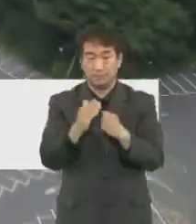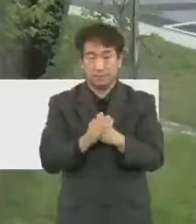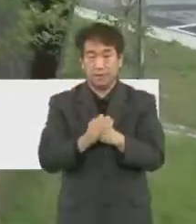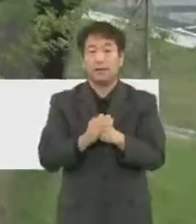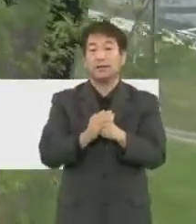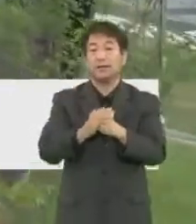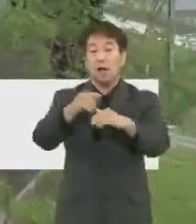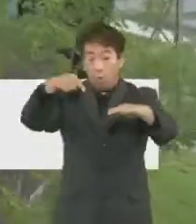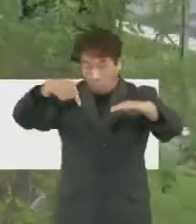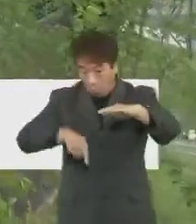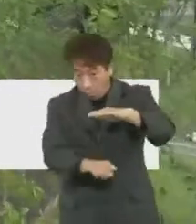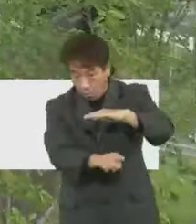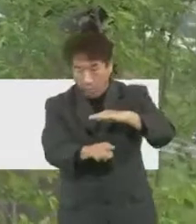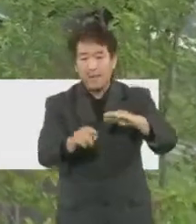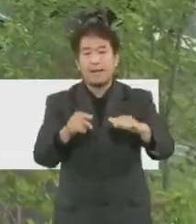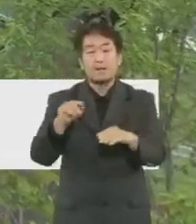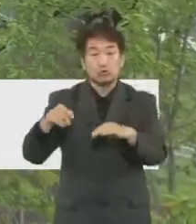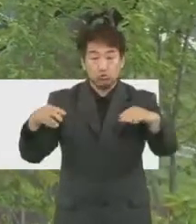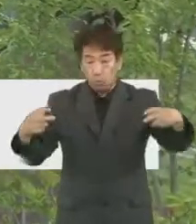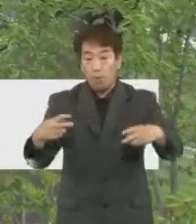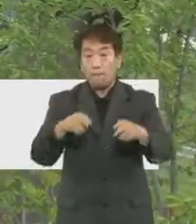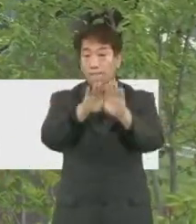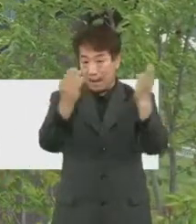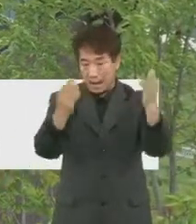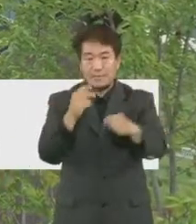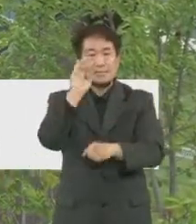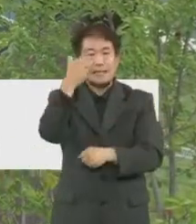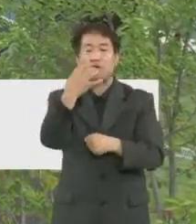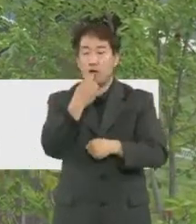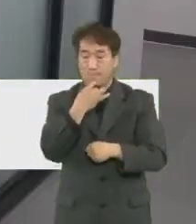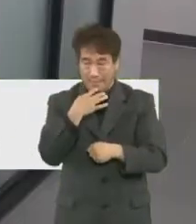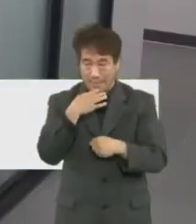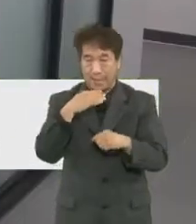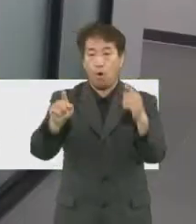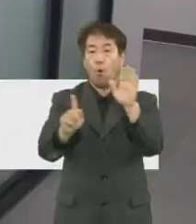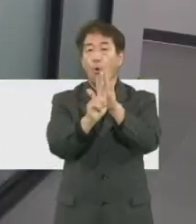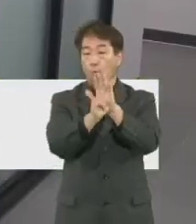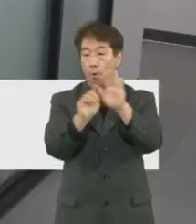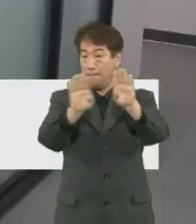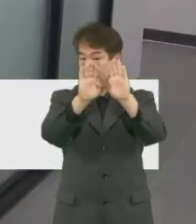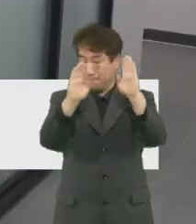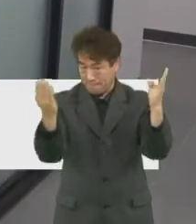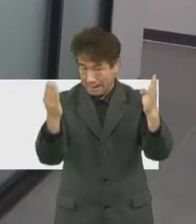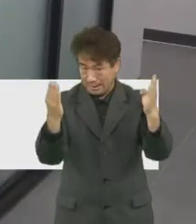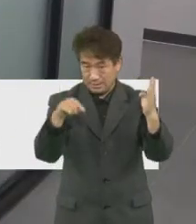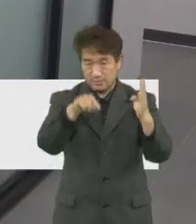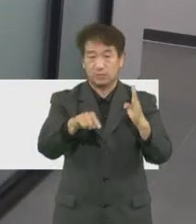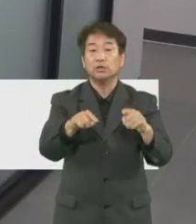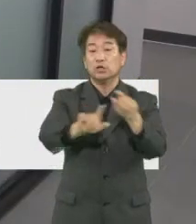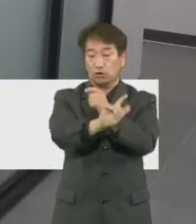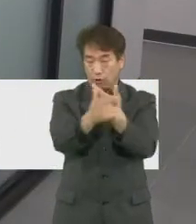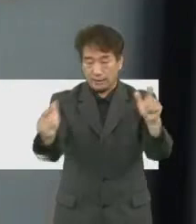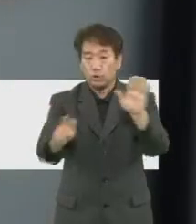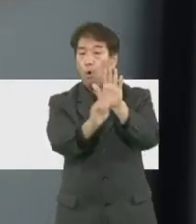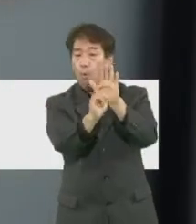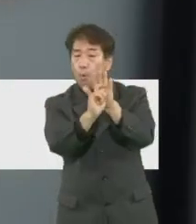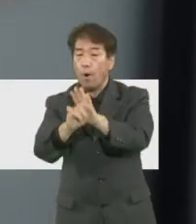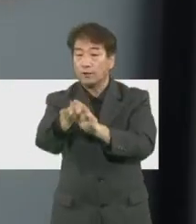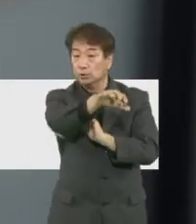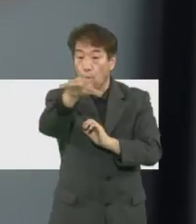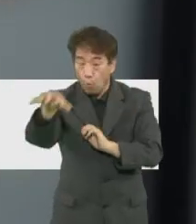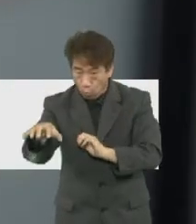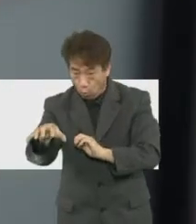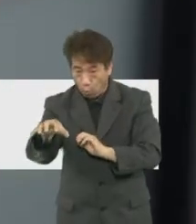만에 개관한 홍보관은 공사 관련 자료 전시실과 해양 머드 박람회 등 지역 관광지 홍보 공간,